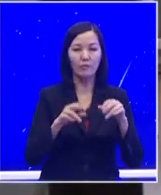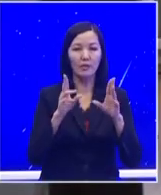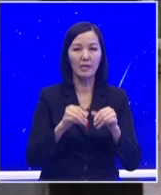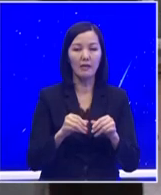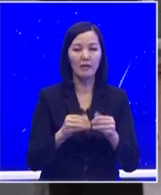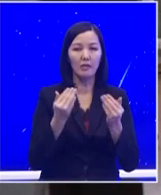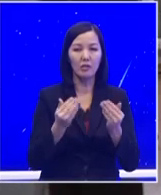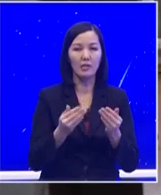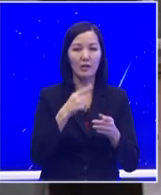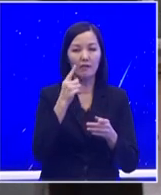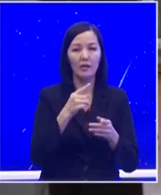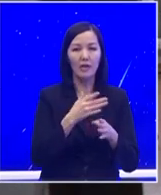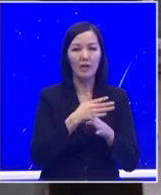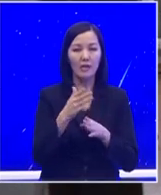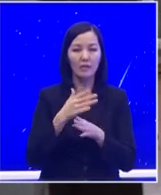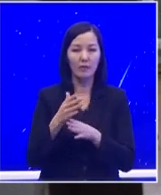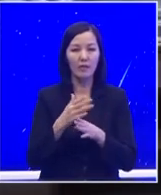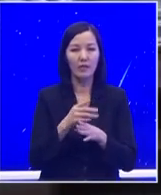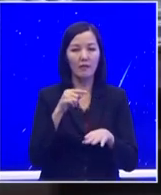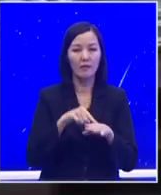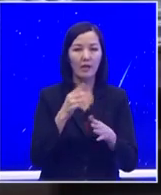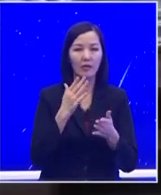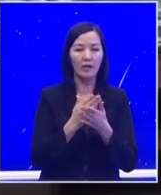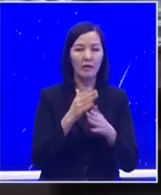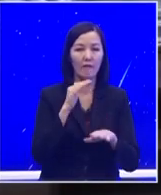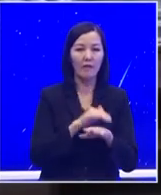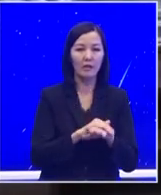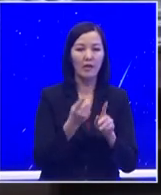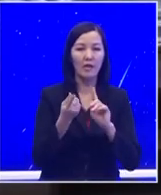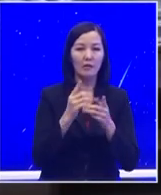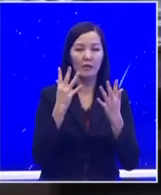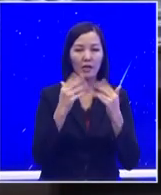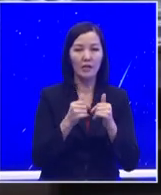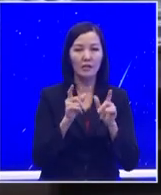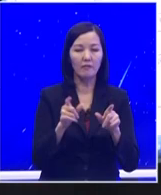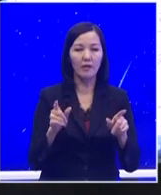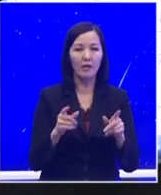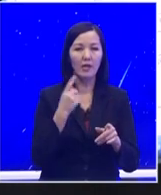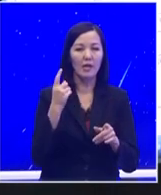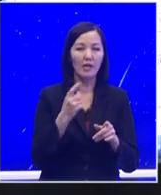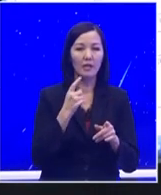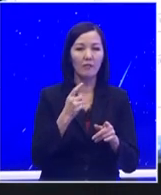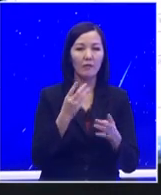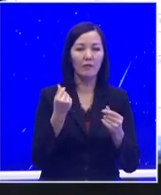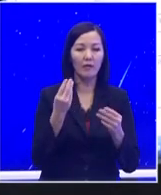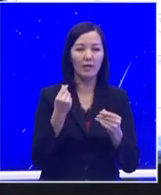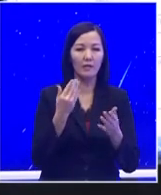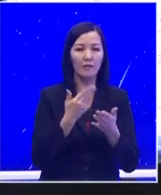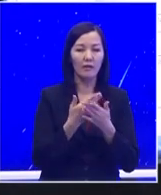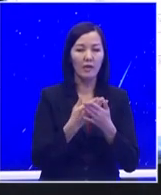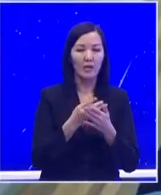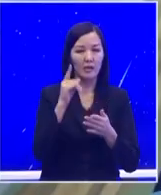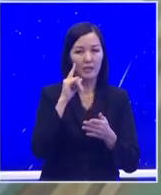профильного ведомства, на ее распределение влияют такие факторы, как изменение количества населения, экономические и финансовые показатели